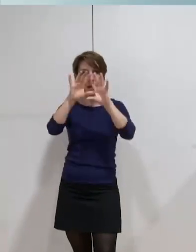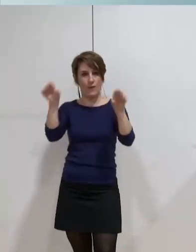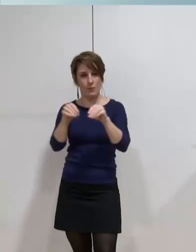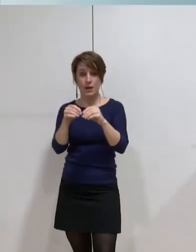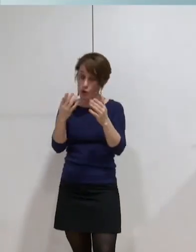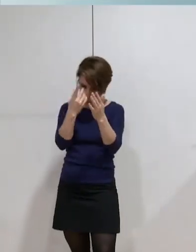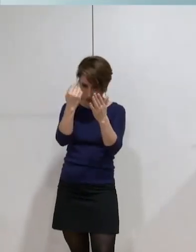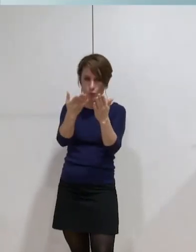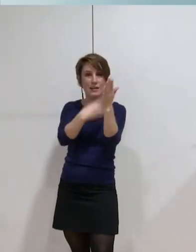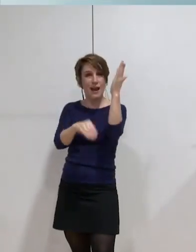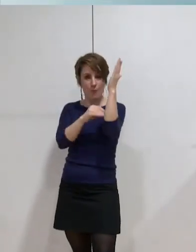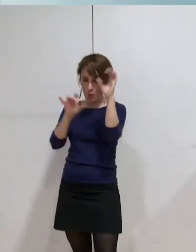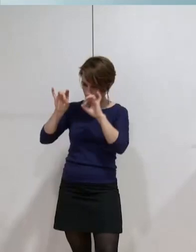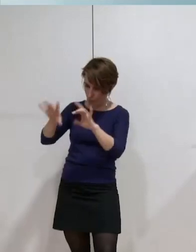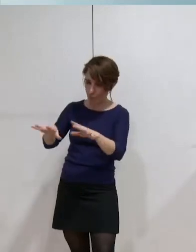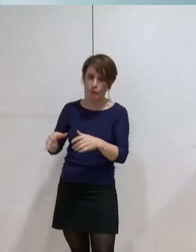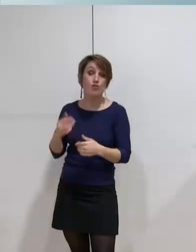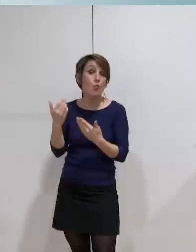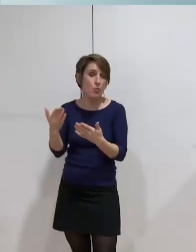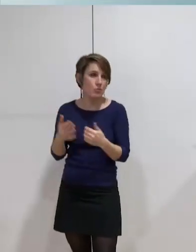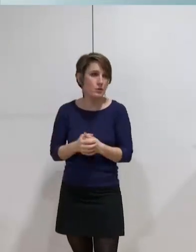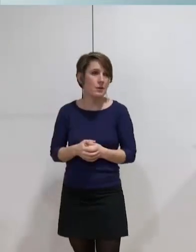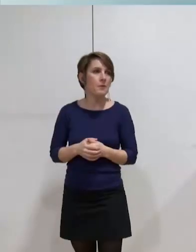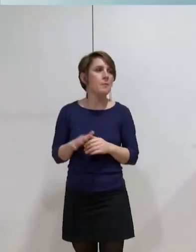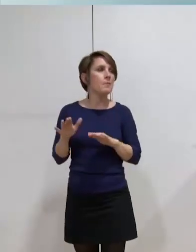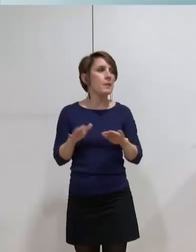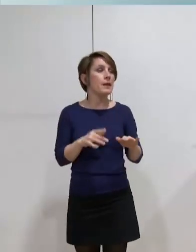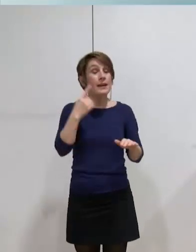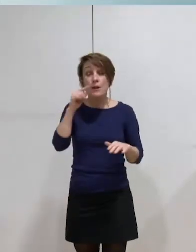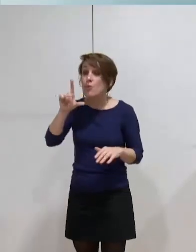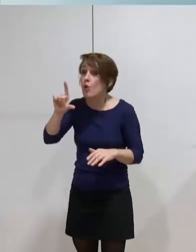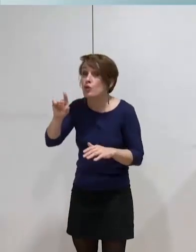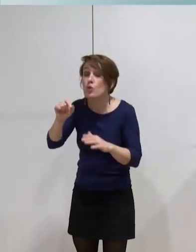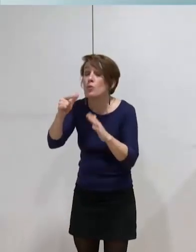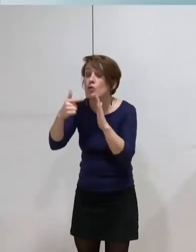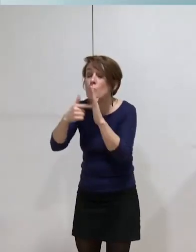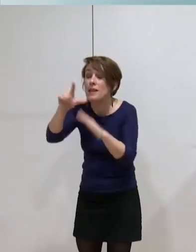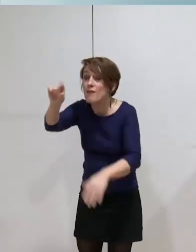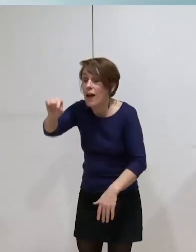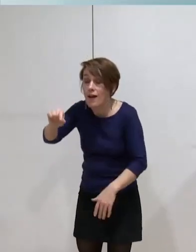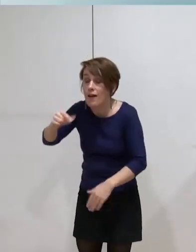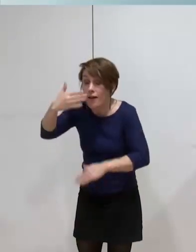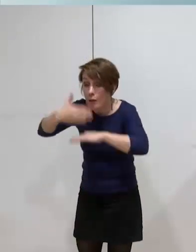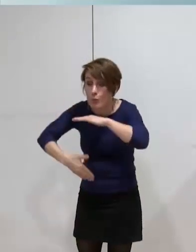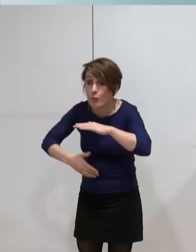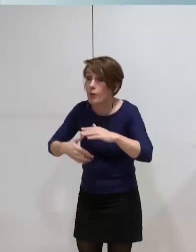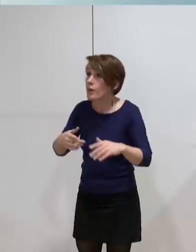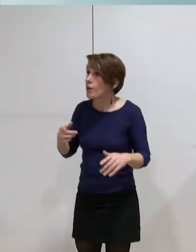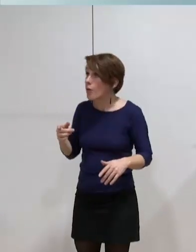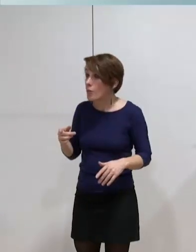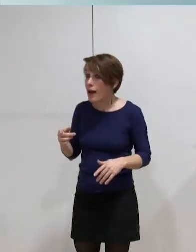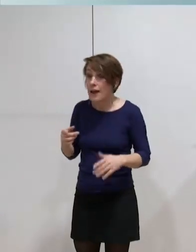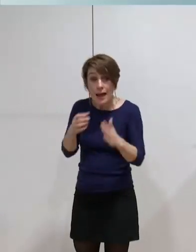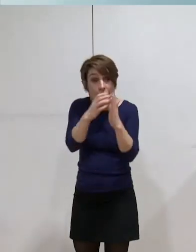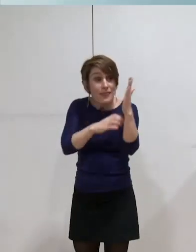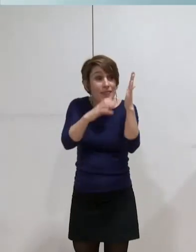retirer l'amendement euh et pour le 2020 je vous dis je vous rassure si c'est votre garantie c'est d'avoir inscrit dans une délibération que c'est